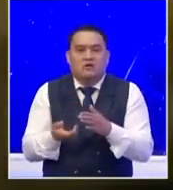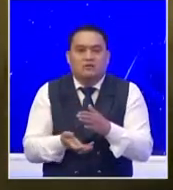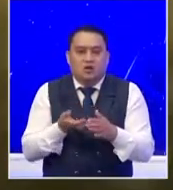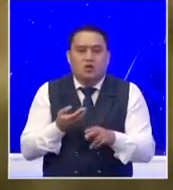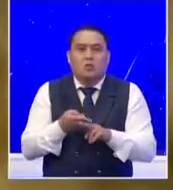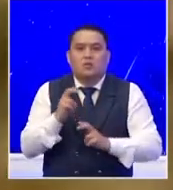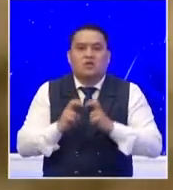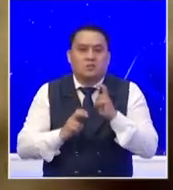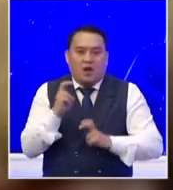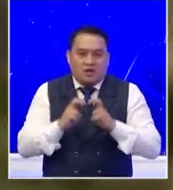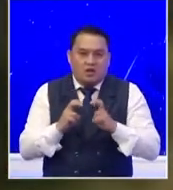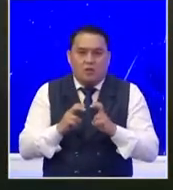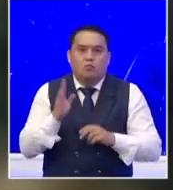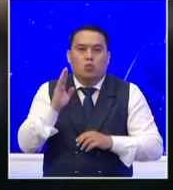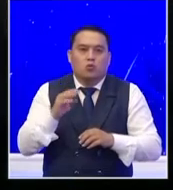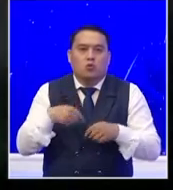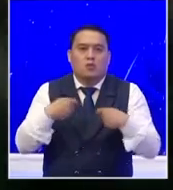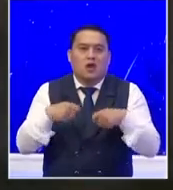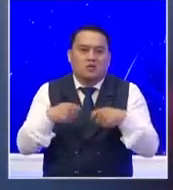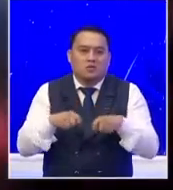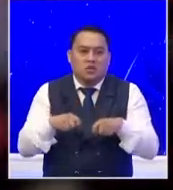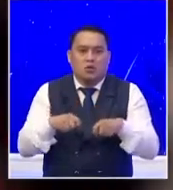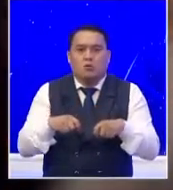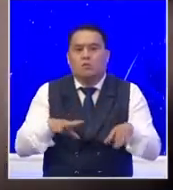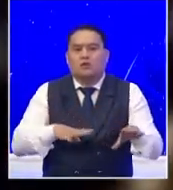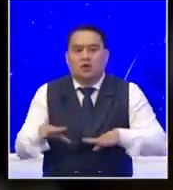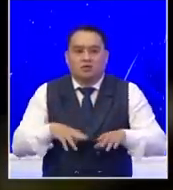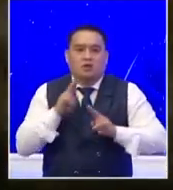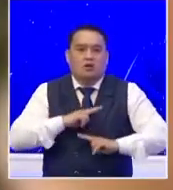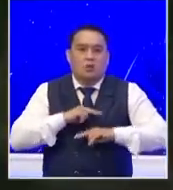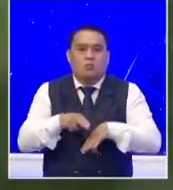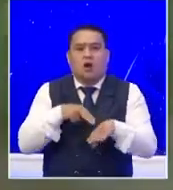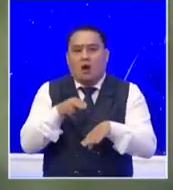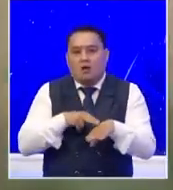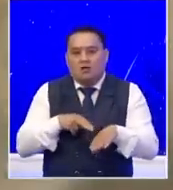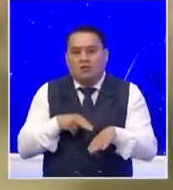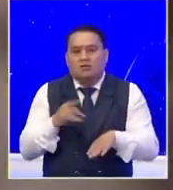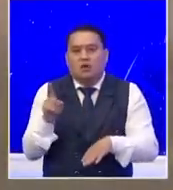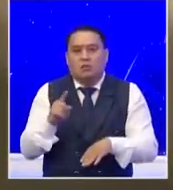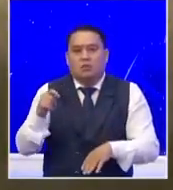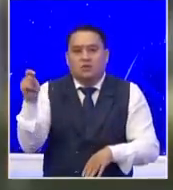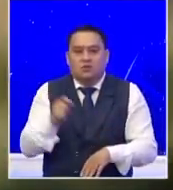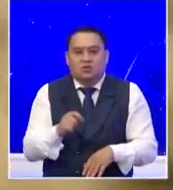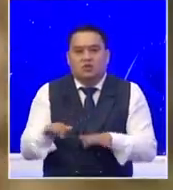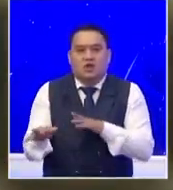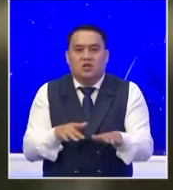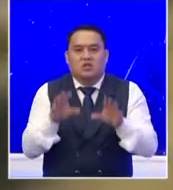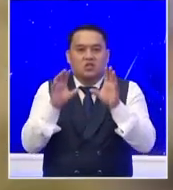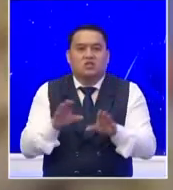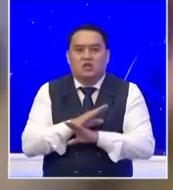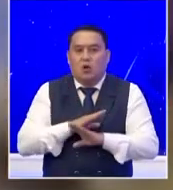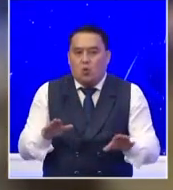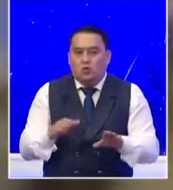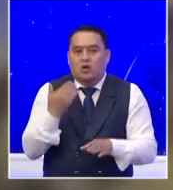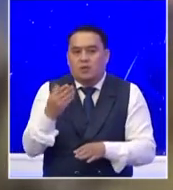золотодобывающих предприятий. В дальнейшем сбывали товар на черный рынок. Сотрудникам правоохранительных органов при пресечении деятельности незаконных